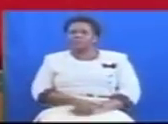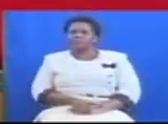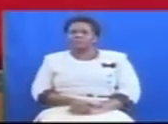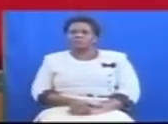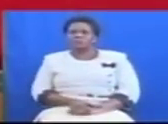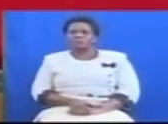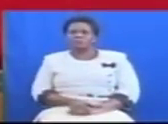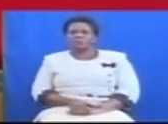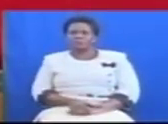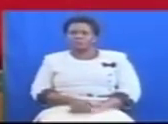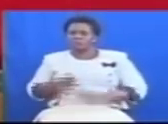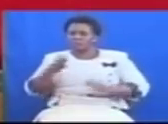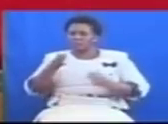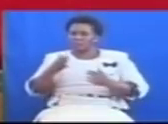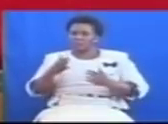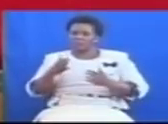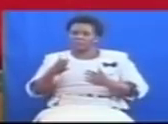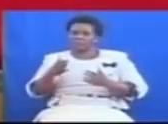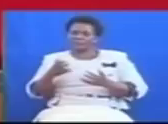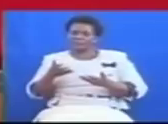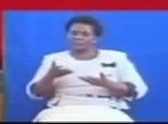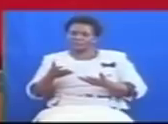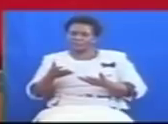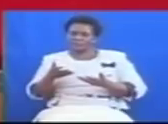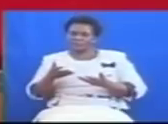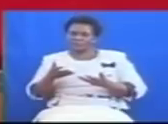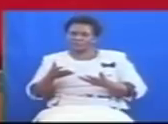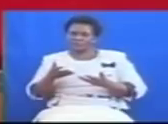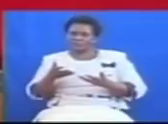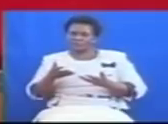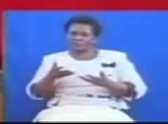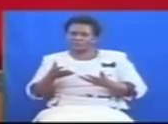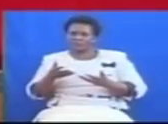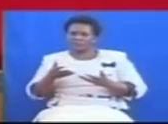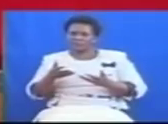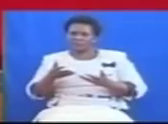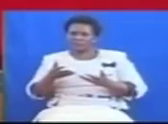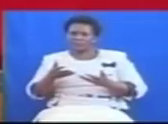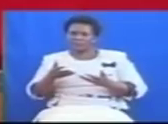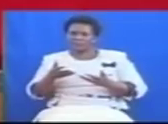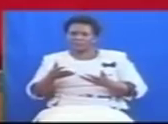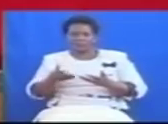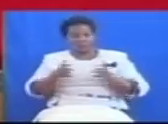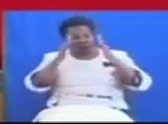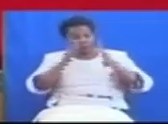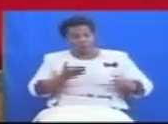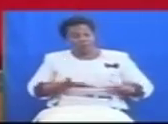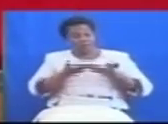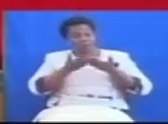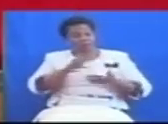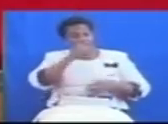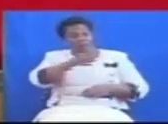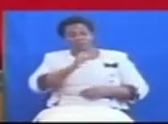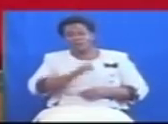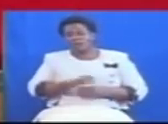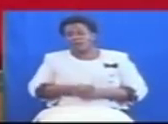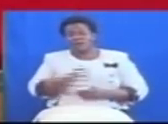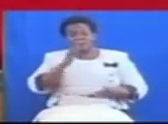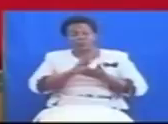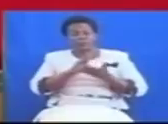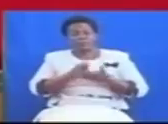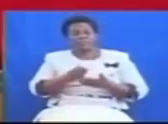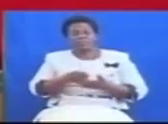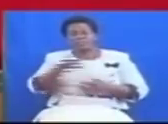Mheshimiwa Roda Edward Kuchela, mbunge wa viti maalum, kama ifuatavyo. Mheshimiwa Naibu Spika, ni azma ya